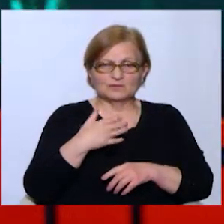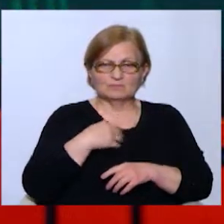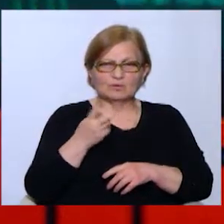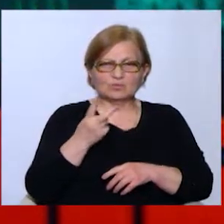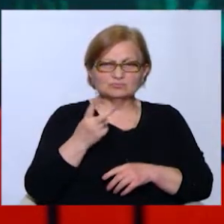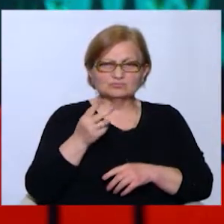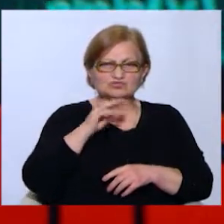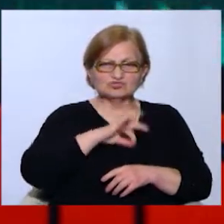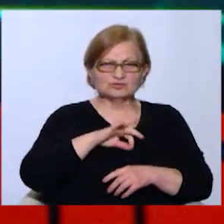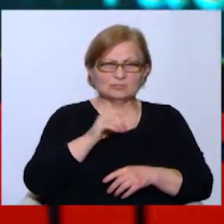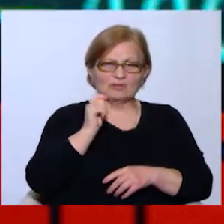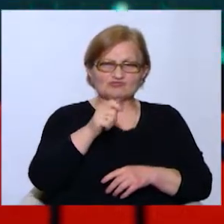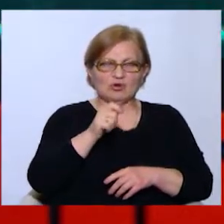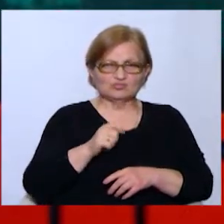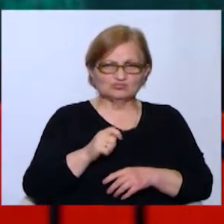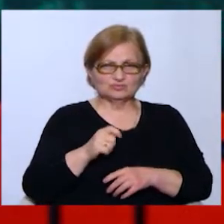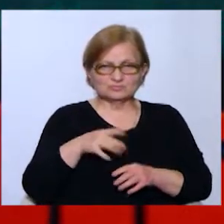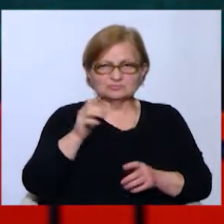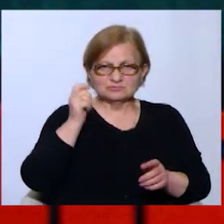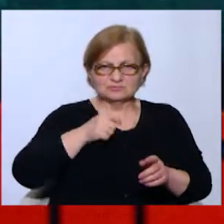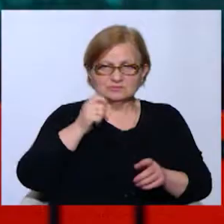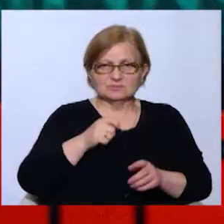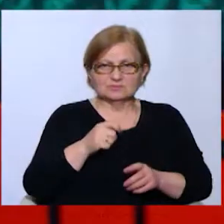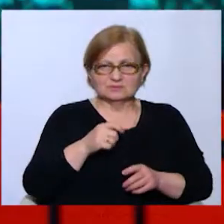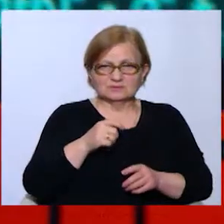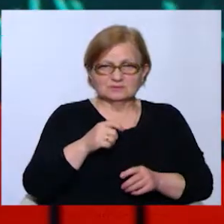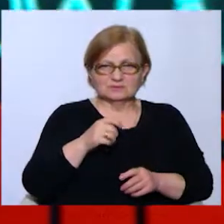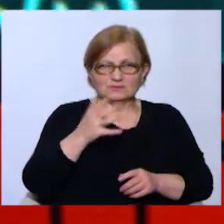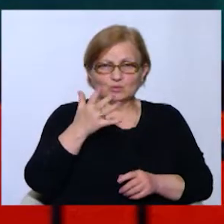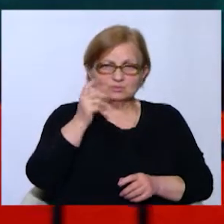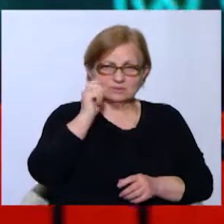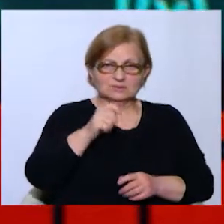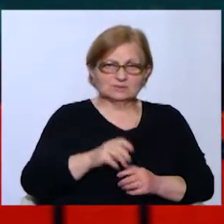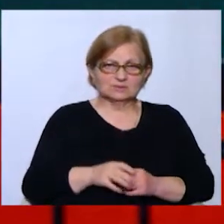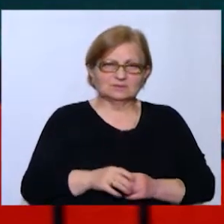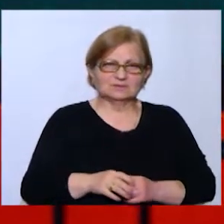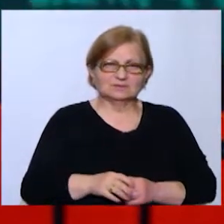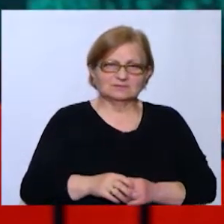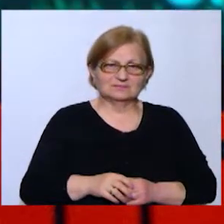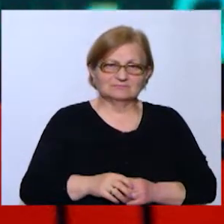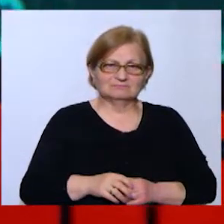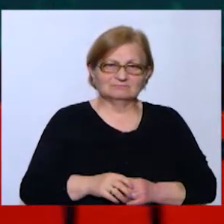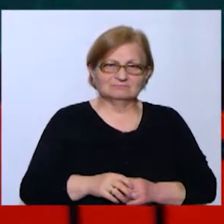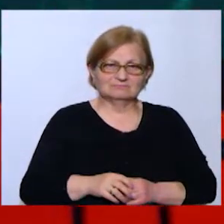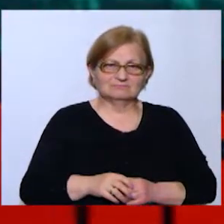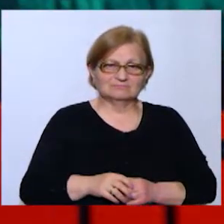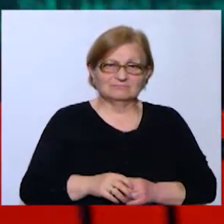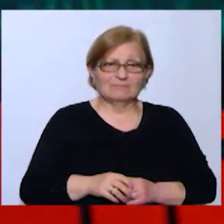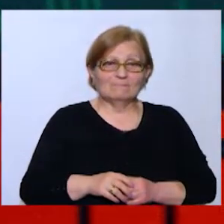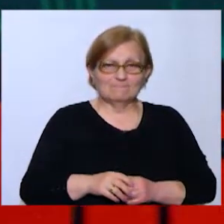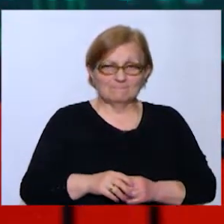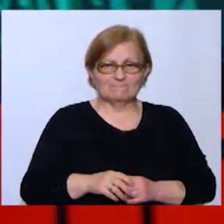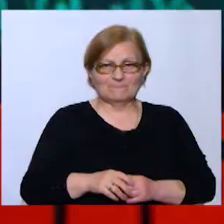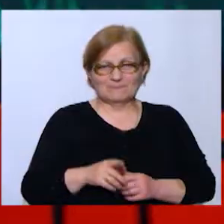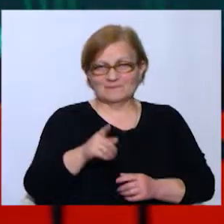უნდა გამოვიყენოთ. აბა 5-იანს ჩავცხოთ ერთი ჩვენი რბილი ჩაქუჩი რა მოხდება. ოპ!